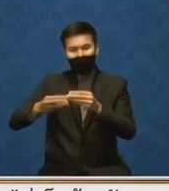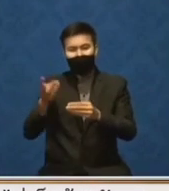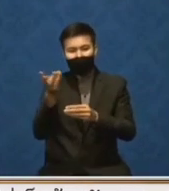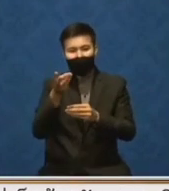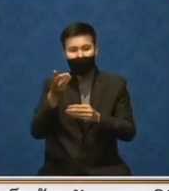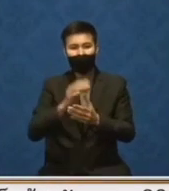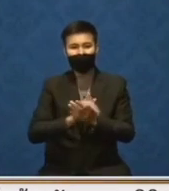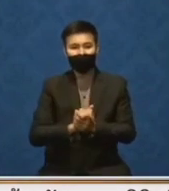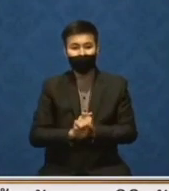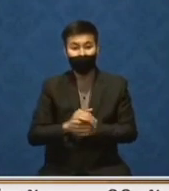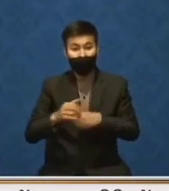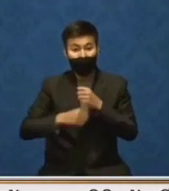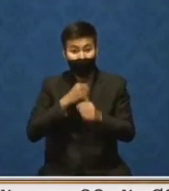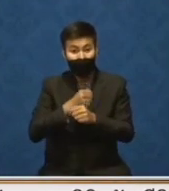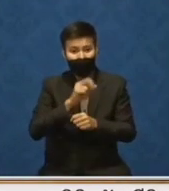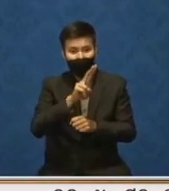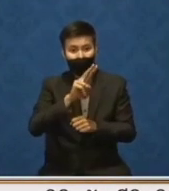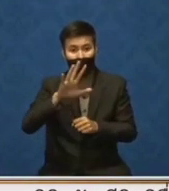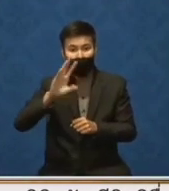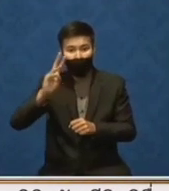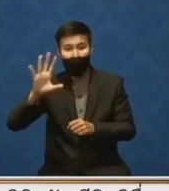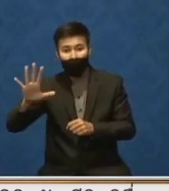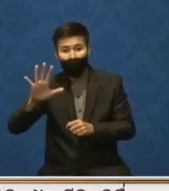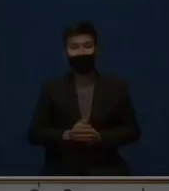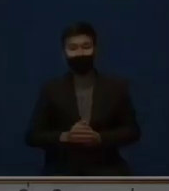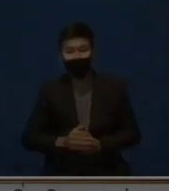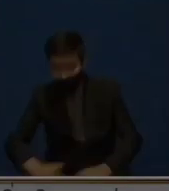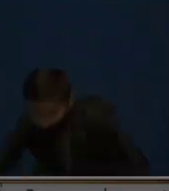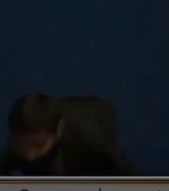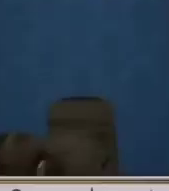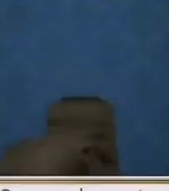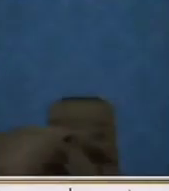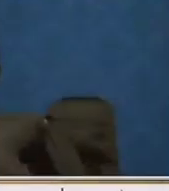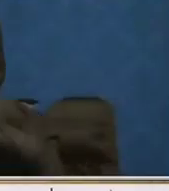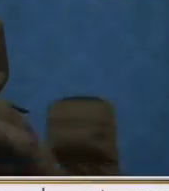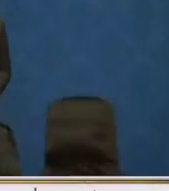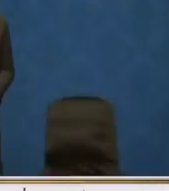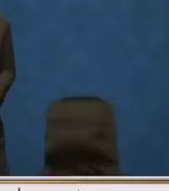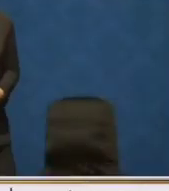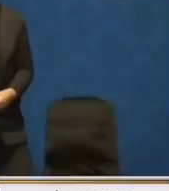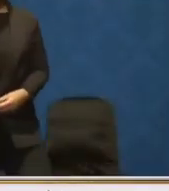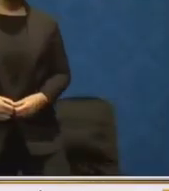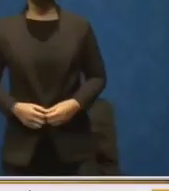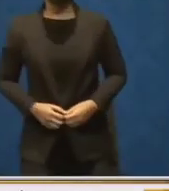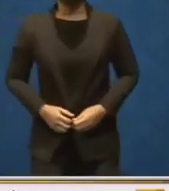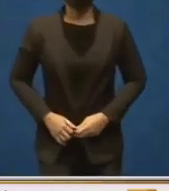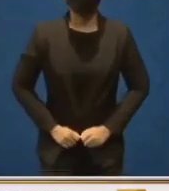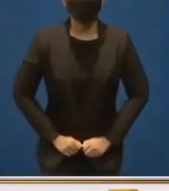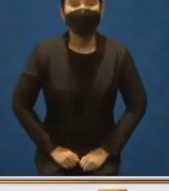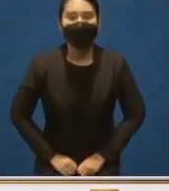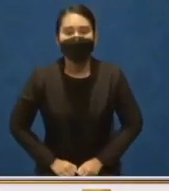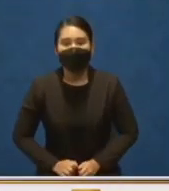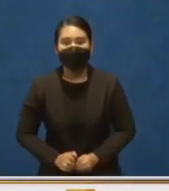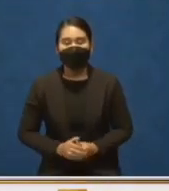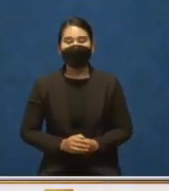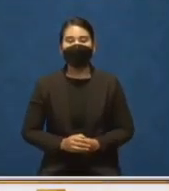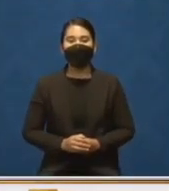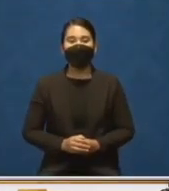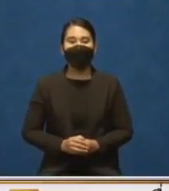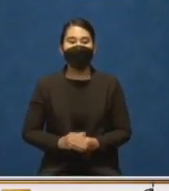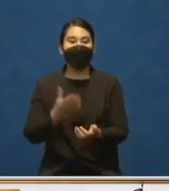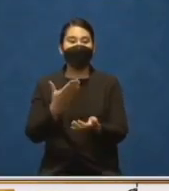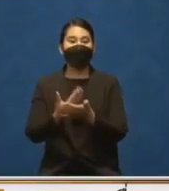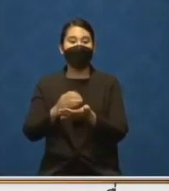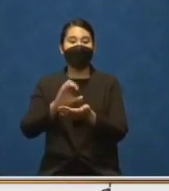ปี2565ครับถ้าประธานที่เคารพครับผ่านไปยังเออตั้งรถจะ